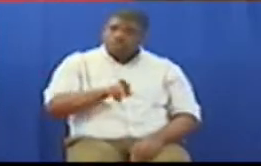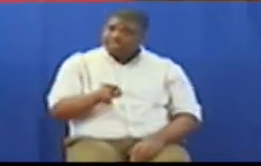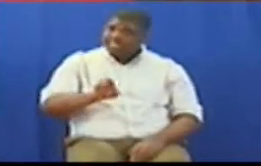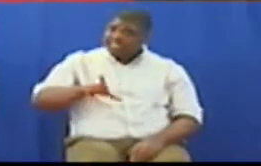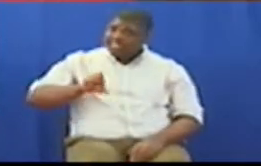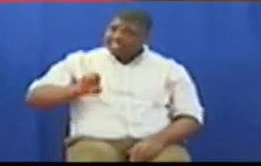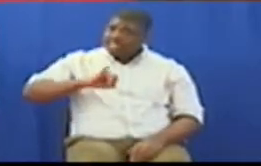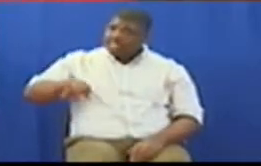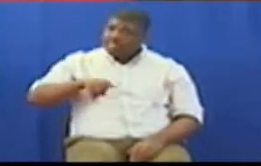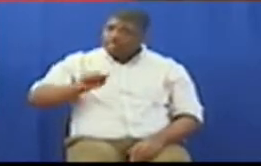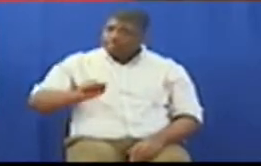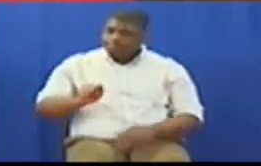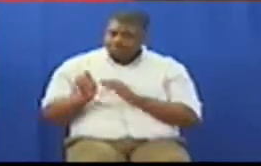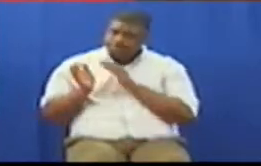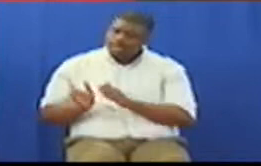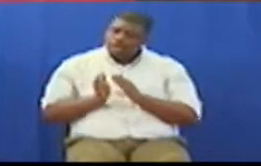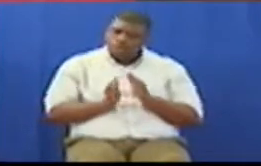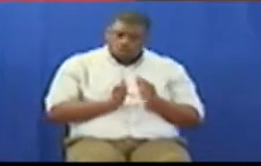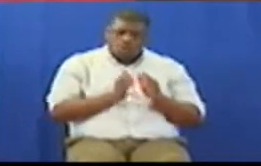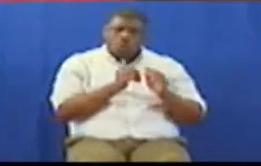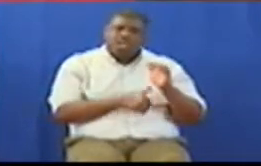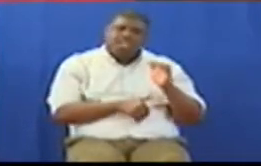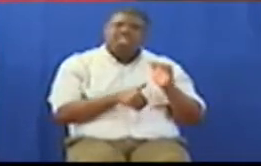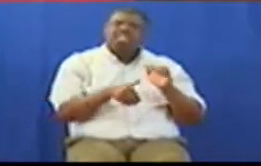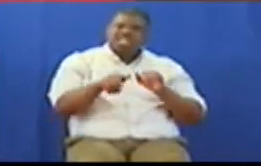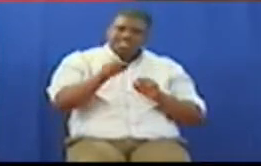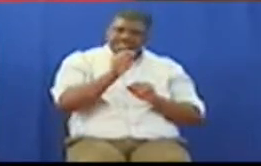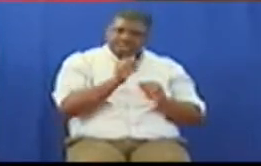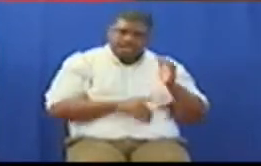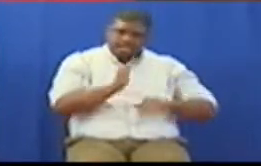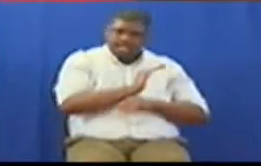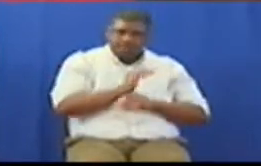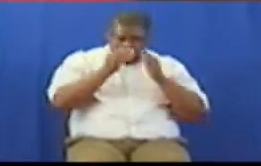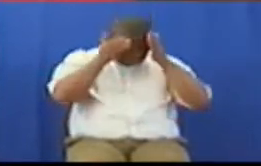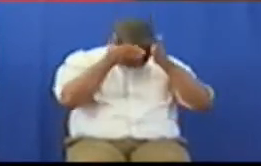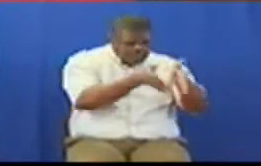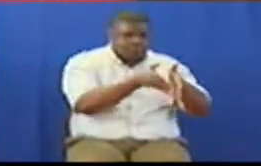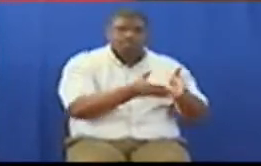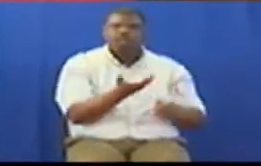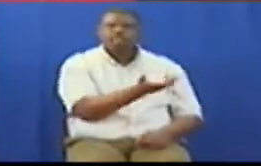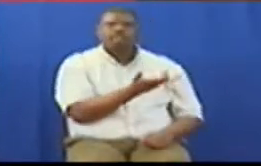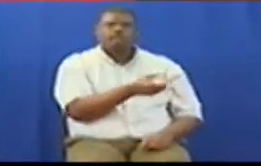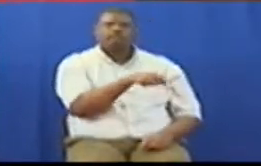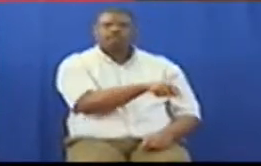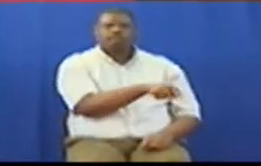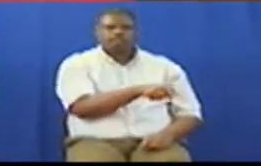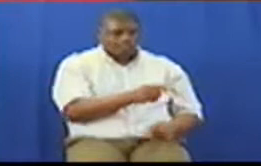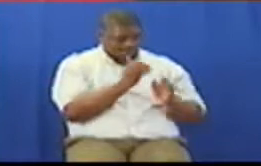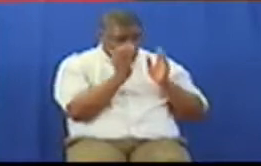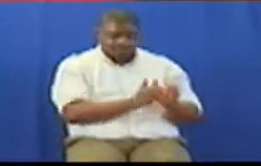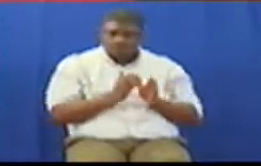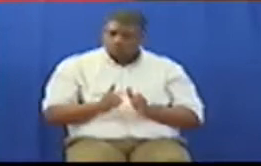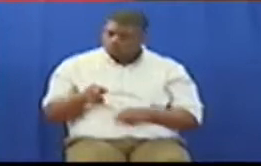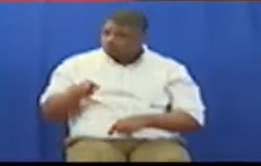na mpango mbadala ambao unajikita katika jamii yetu. Mpango mbadala huo utamaanisha